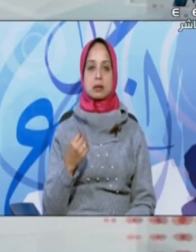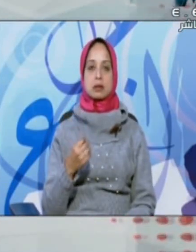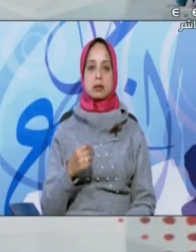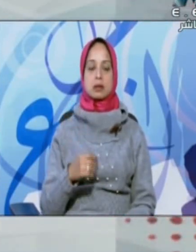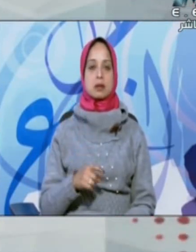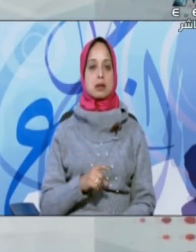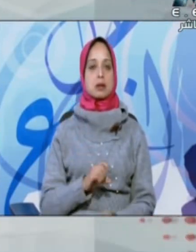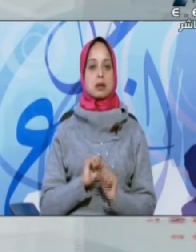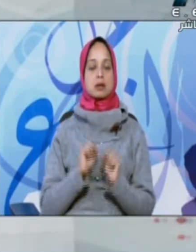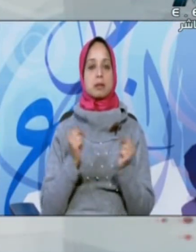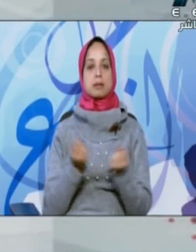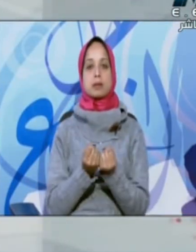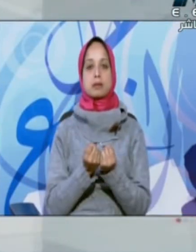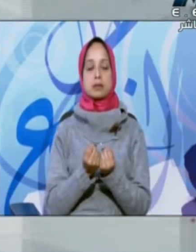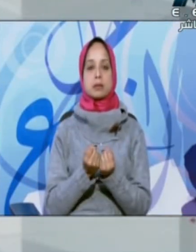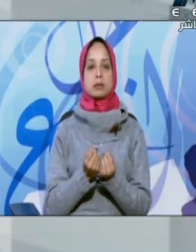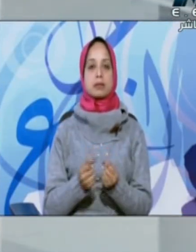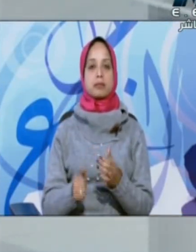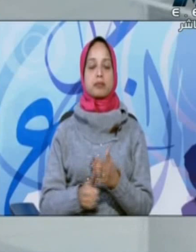الامتيازات